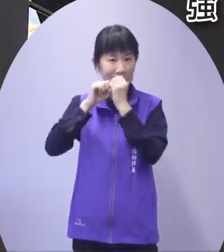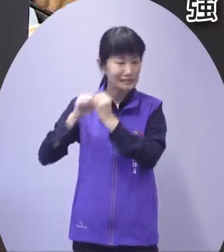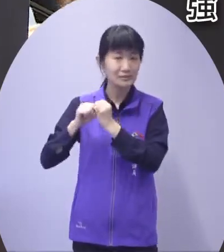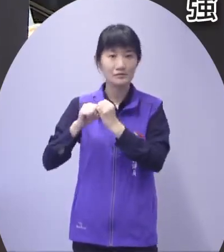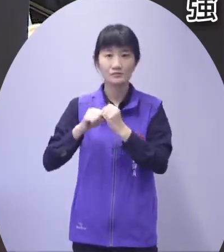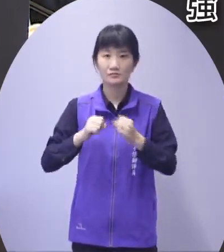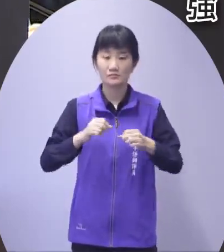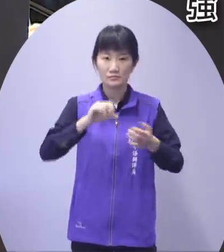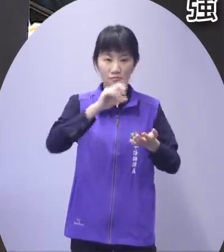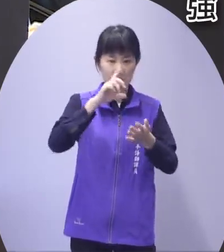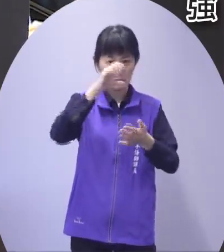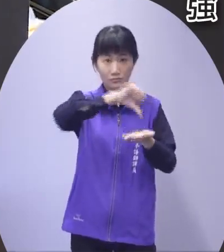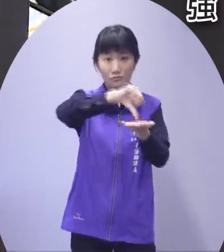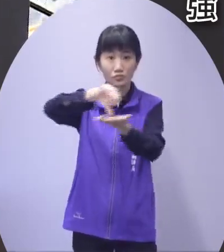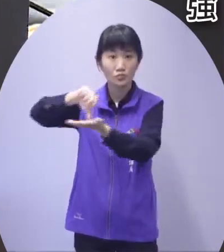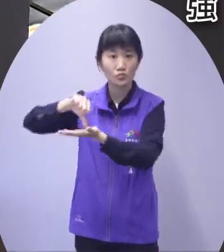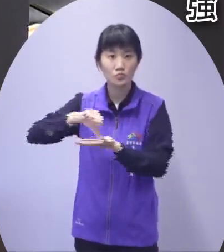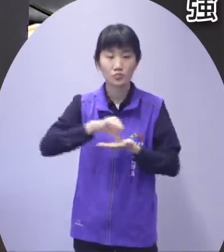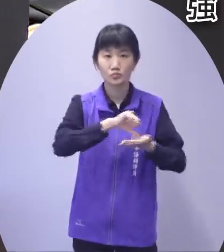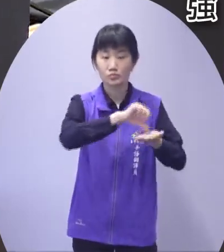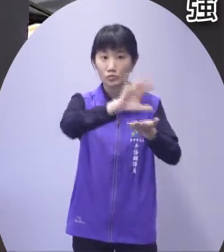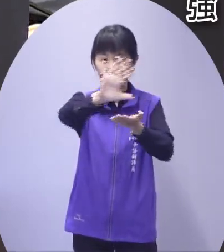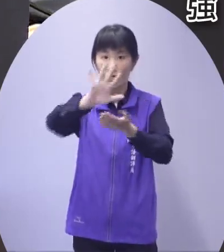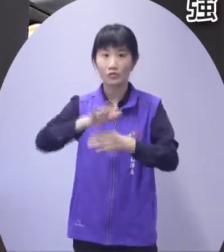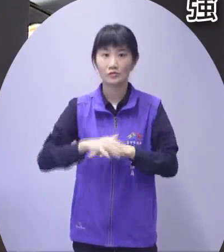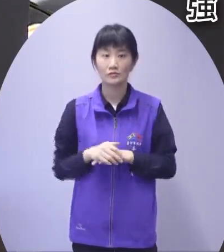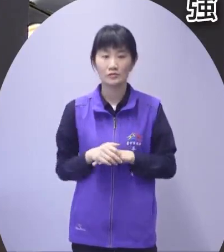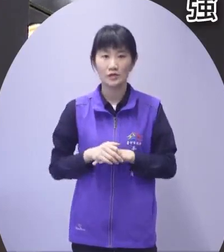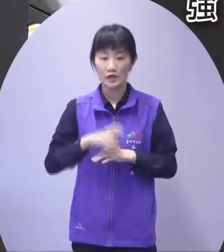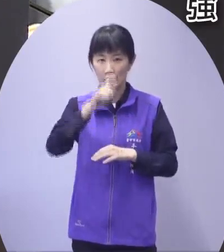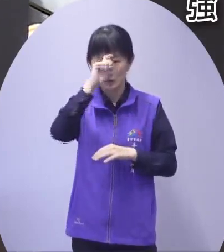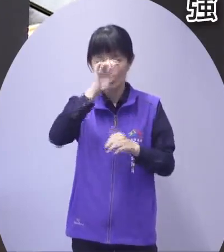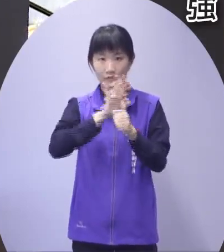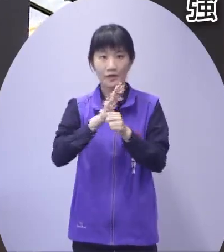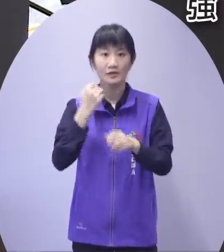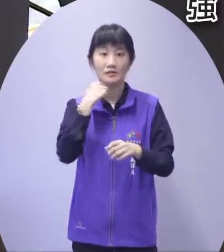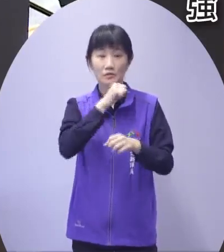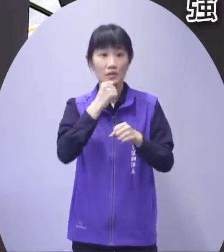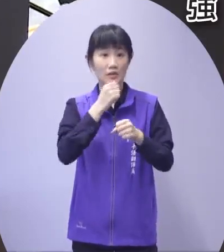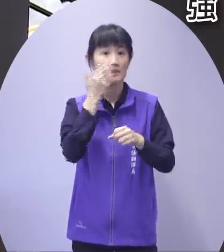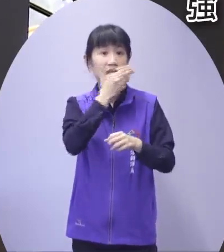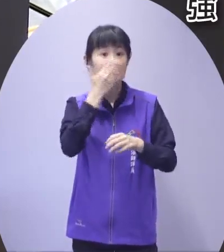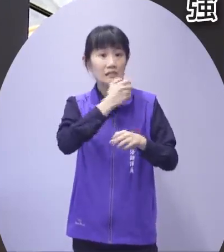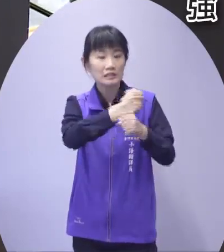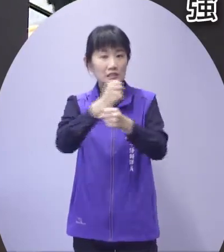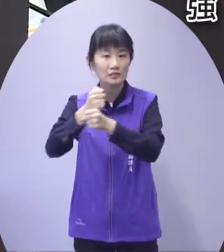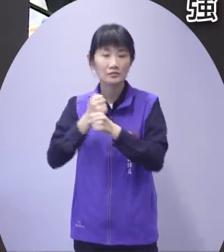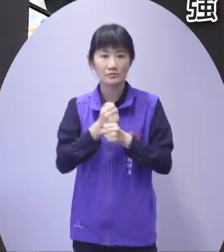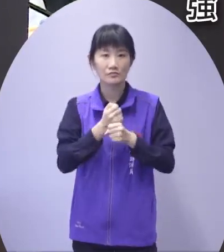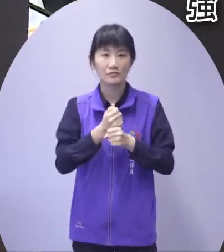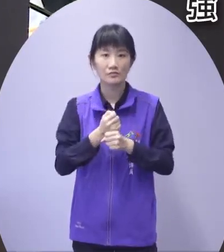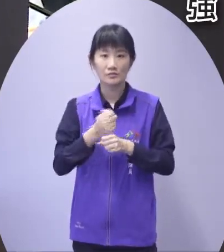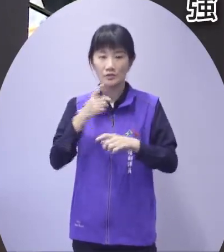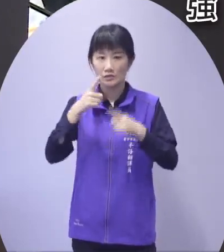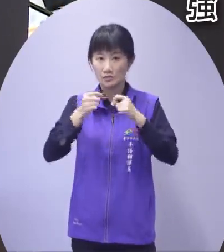个农场。做甘蔗疫苗，为了发展台湾的制糖产业呢，所以日本人就在新社这个海拔400公尺的